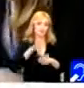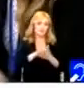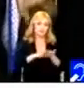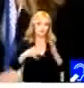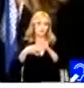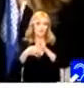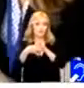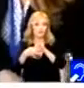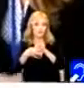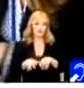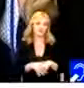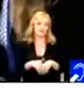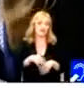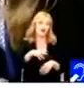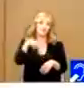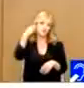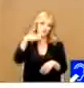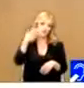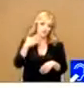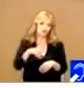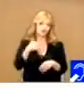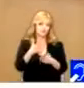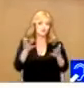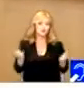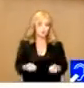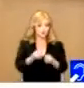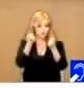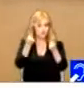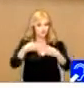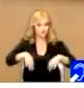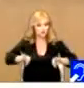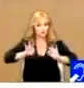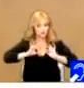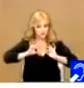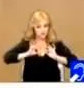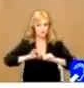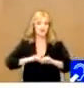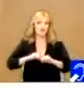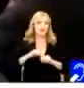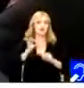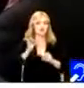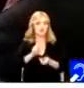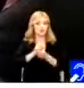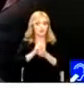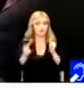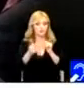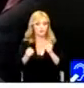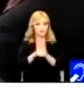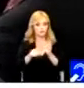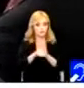cu Republica Moldova este unul strategic și încurajează reforma justiției, a statului de drept și lupta împotriva corupției din